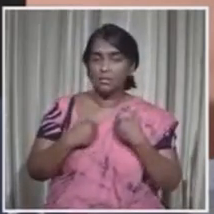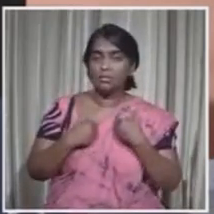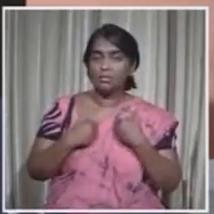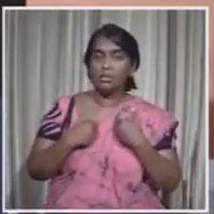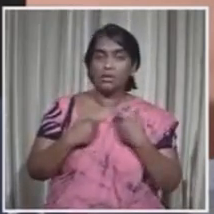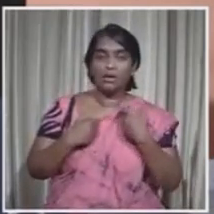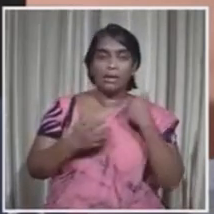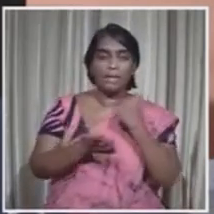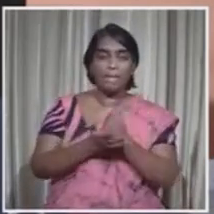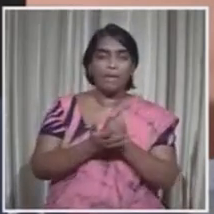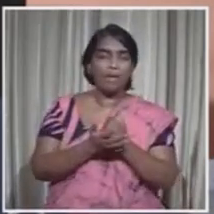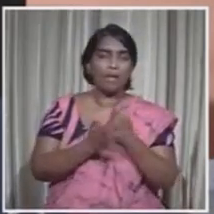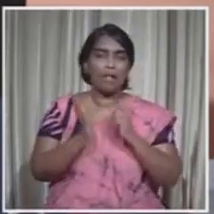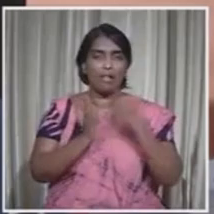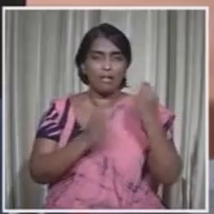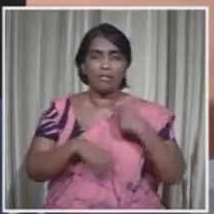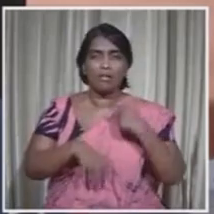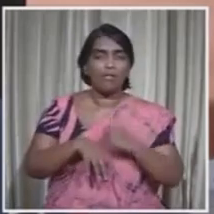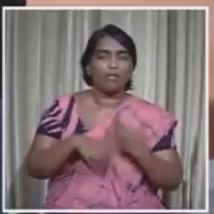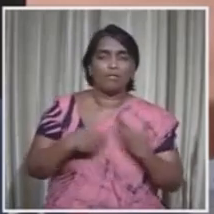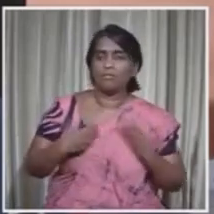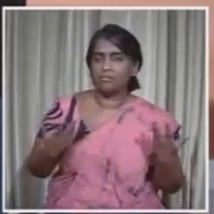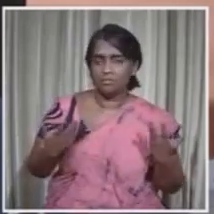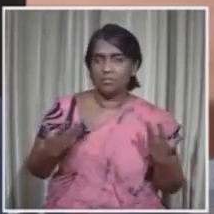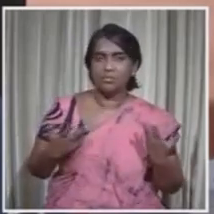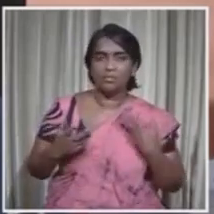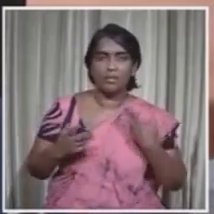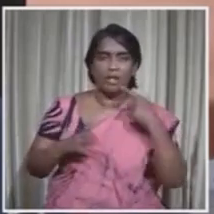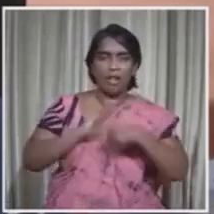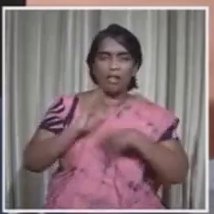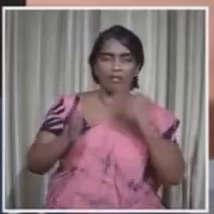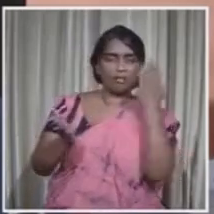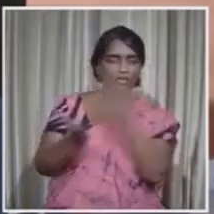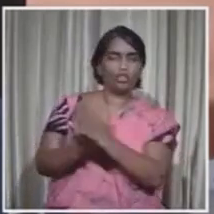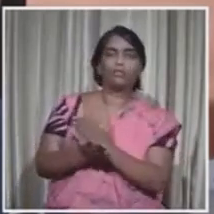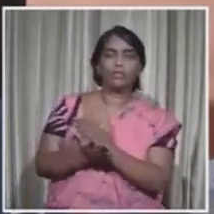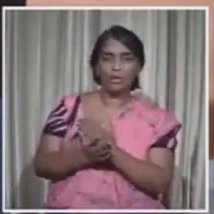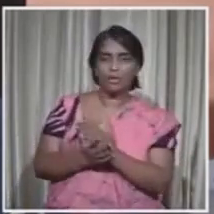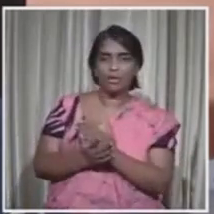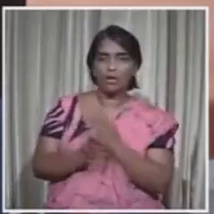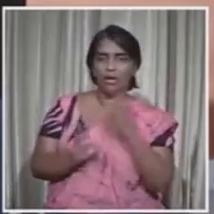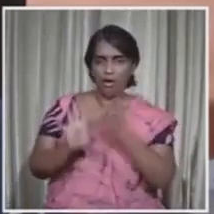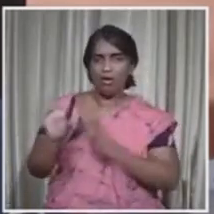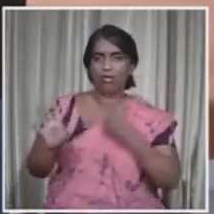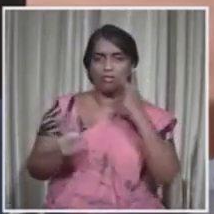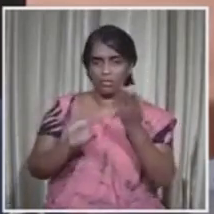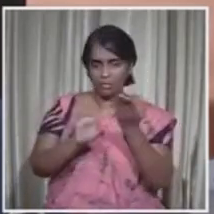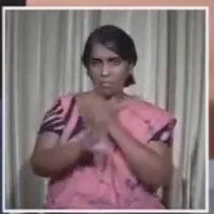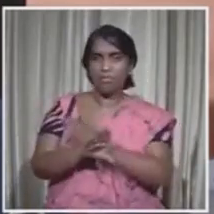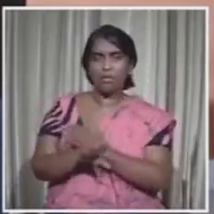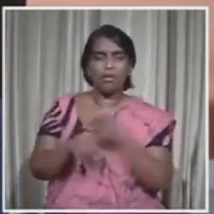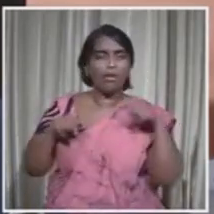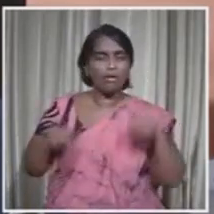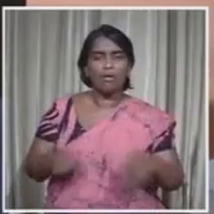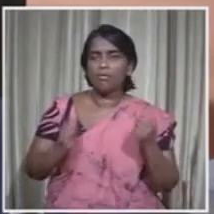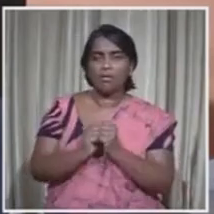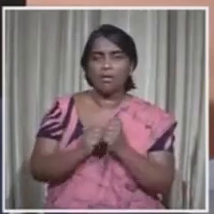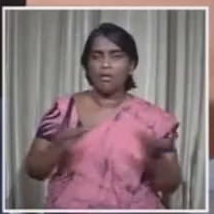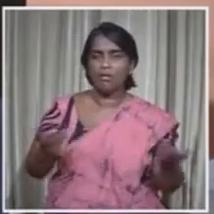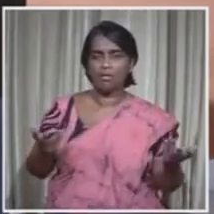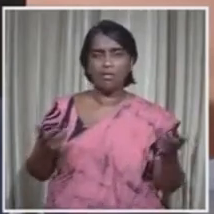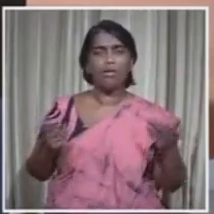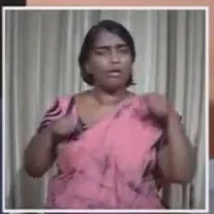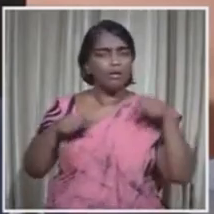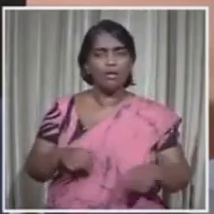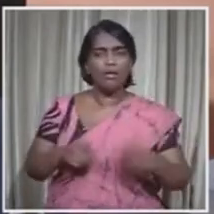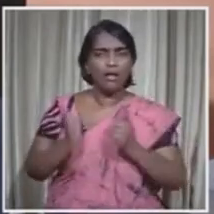බැඳුම් ගන්න අපිට අවස්ථාවක් නැහැ. We are blacklisted කියලා. එහෙනම් අවුරුදු දෙකකට කලින්. එහෙනම් ඇයි මේ නාය ගෙව්වේ? 2 more minutes. එහෙනම් ඇයි